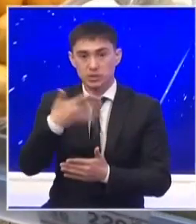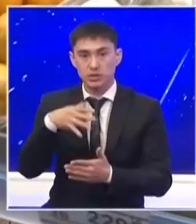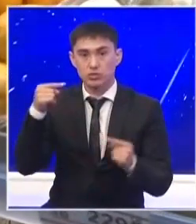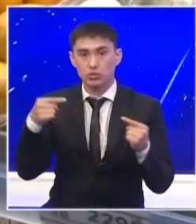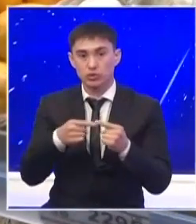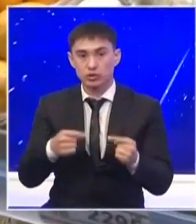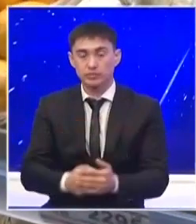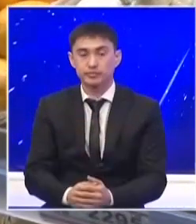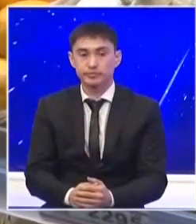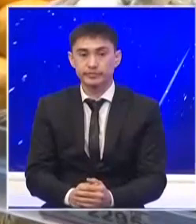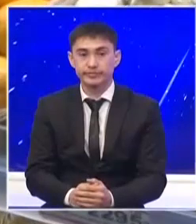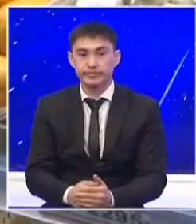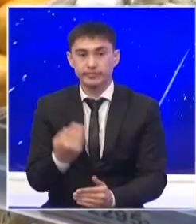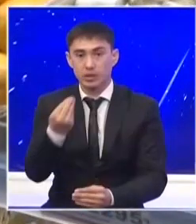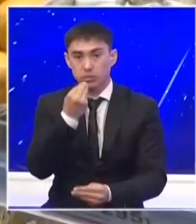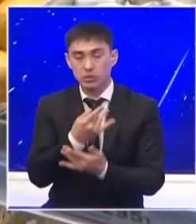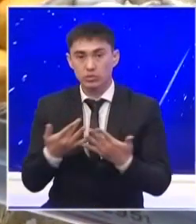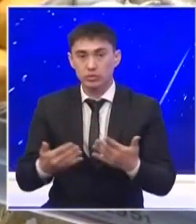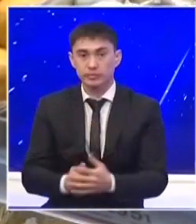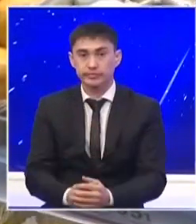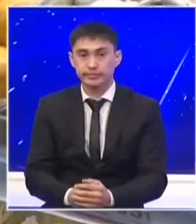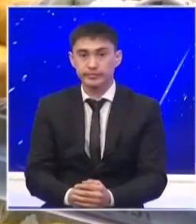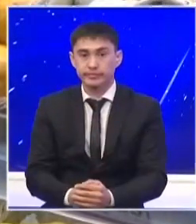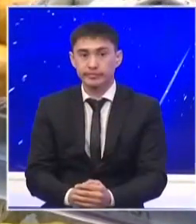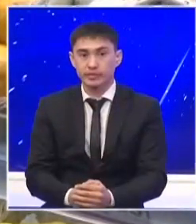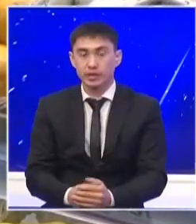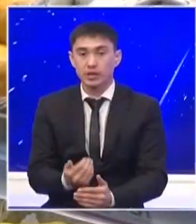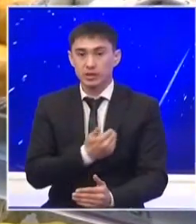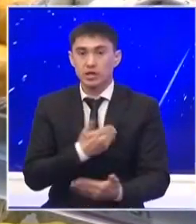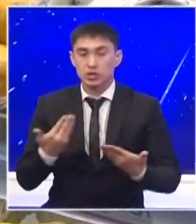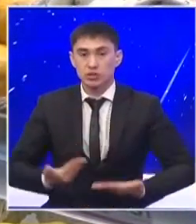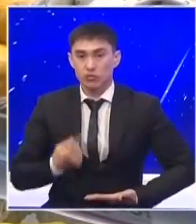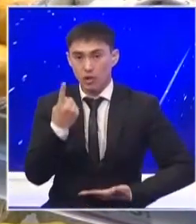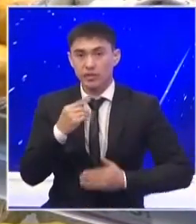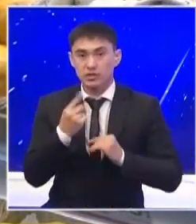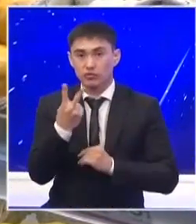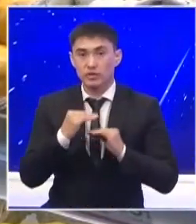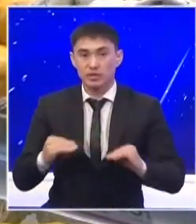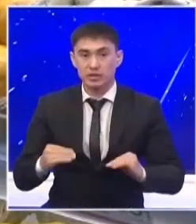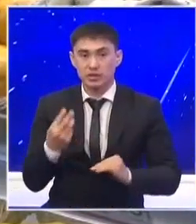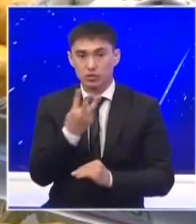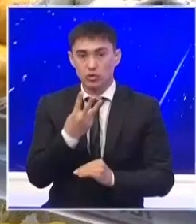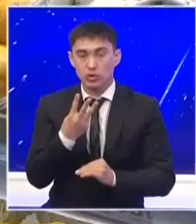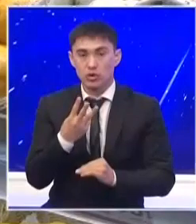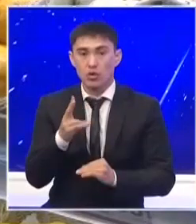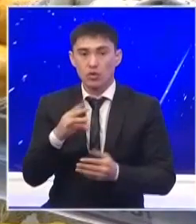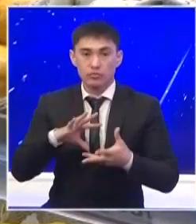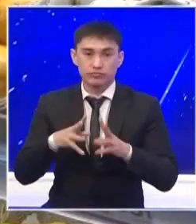точно именно на продукты. Да, хотя я живу одна с двумя детьми, то есть настроен, но и